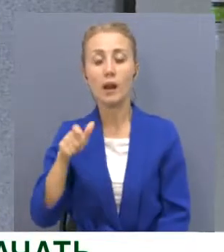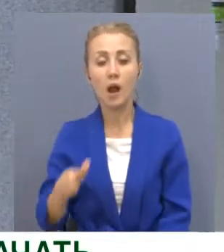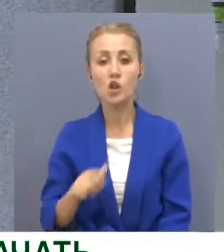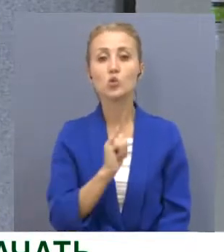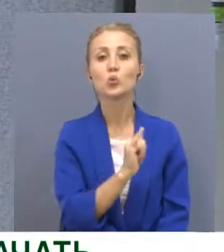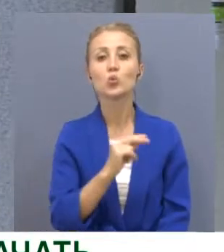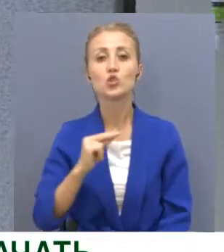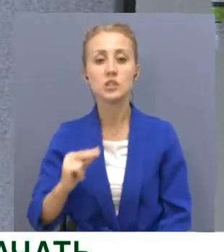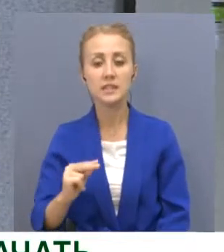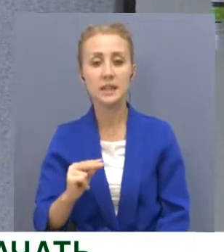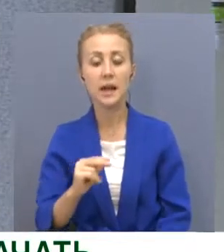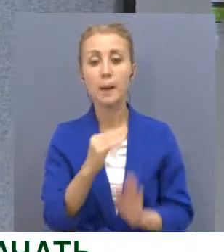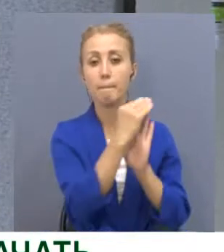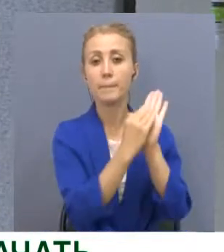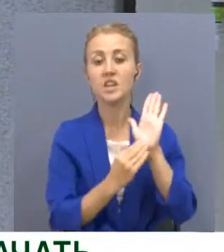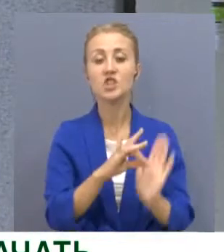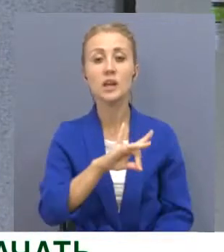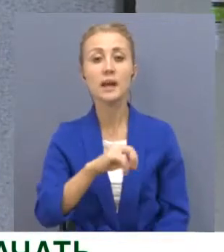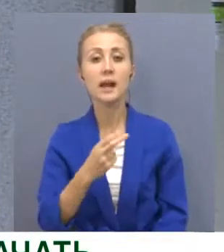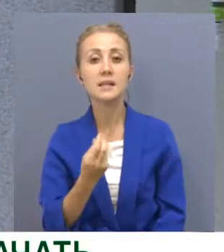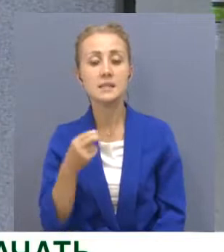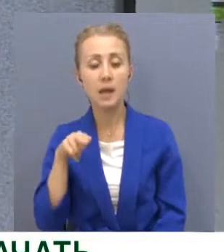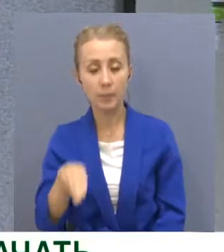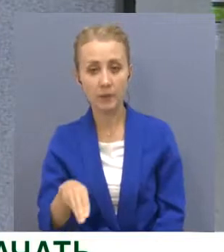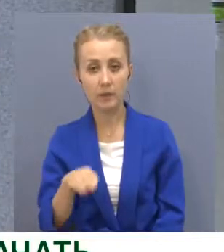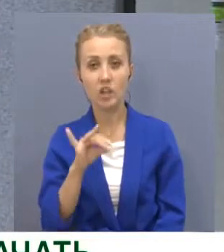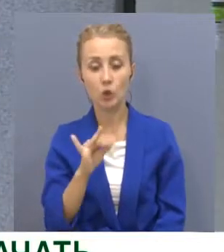участковым выписывается рецепт, и эти препараты они уже